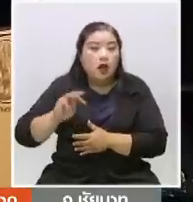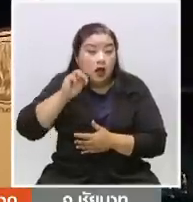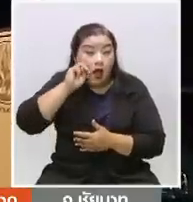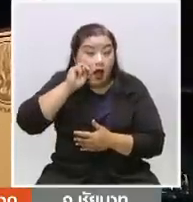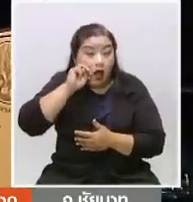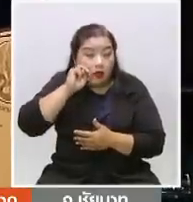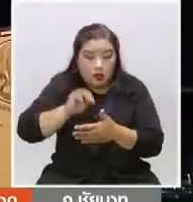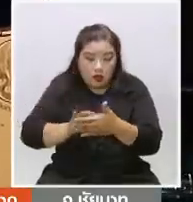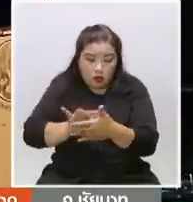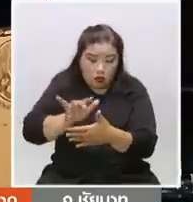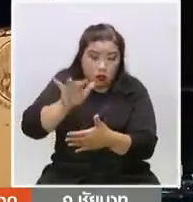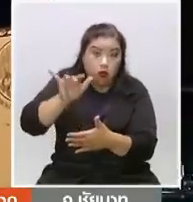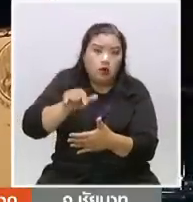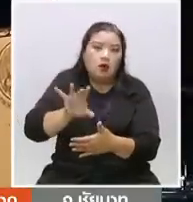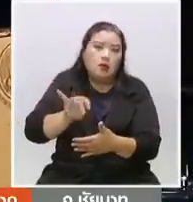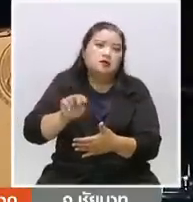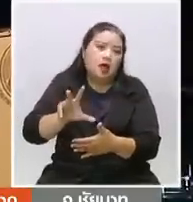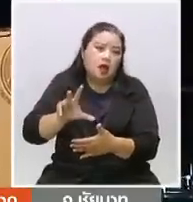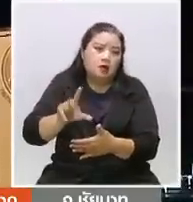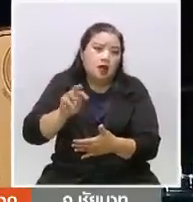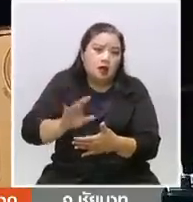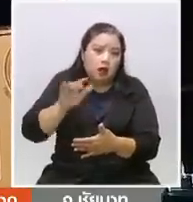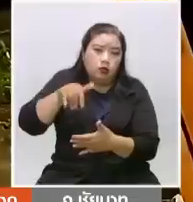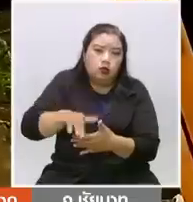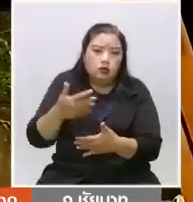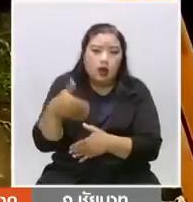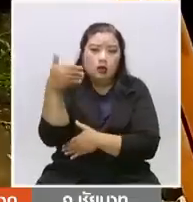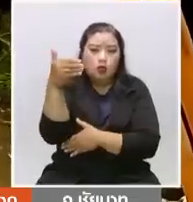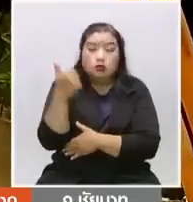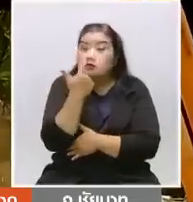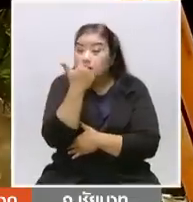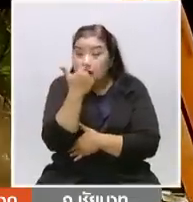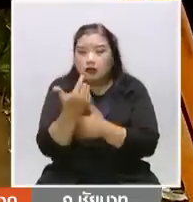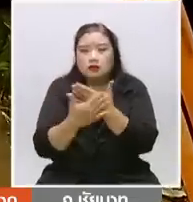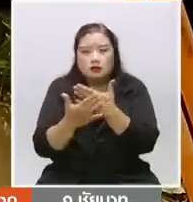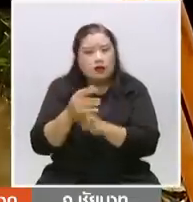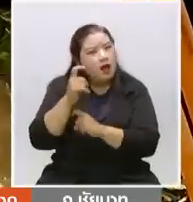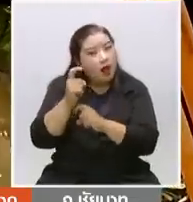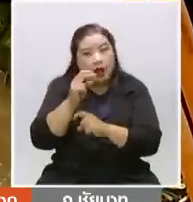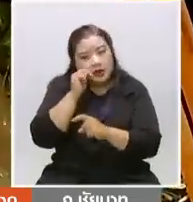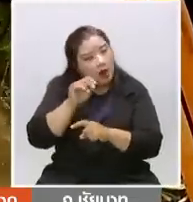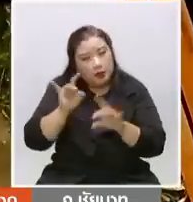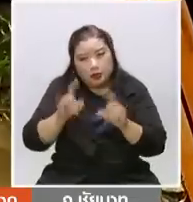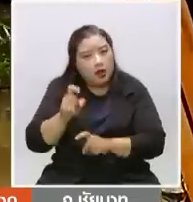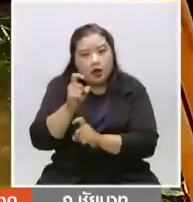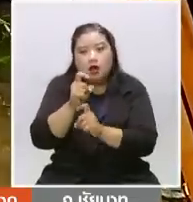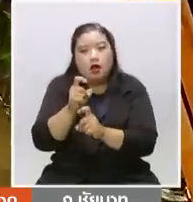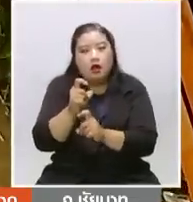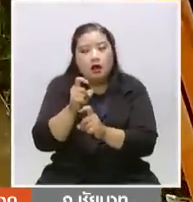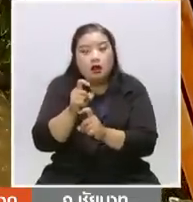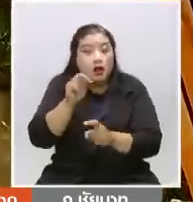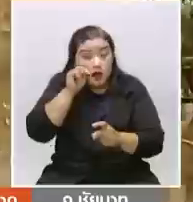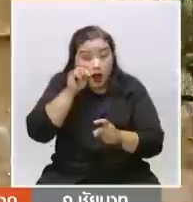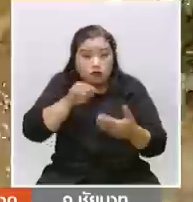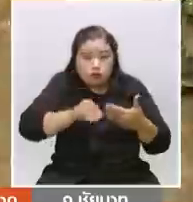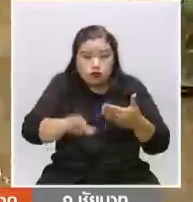สูงกว่าตลิ่ง83เซนติเมตรและยังคงต้องปักธงแดงแจ้งเตือนสถานการณ์น้ำเข้าขั้นวิกฤตการระบ